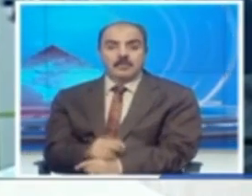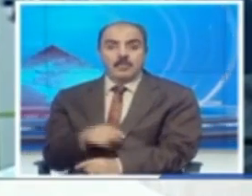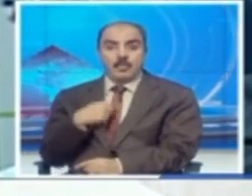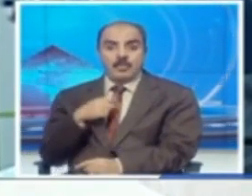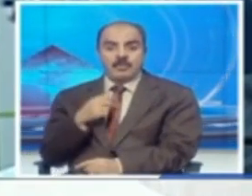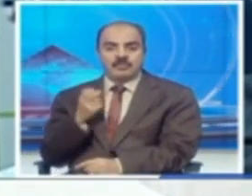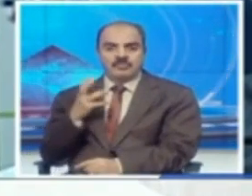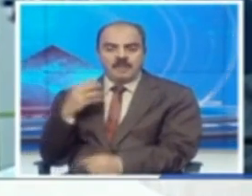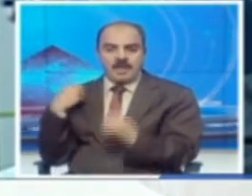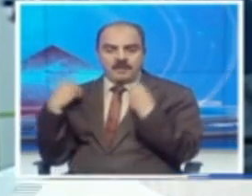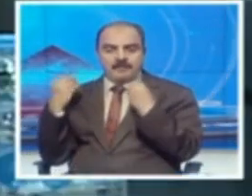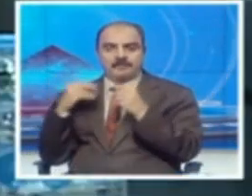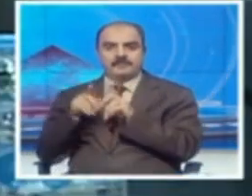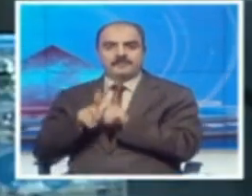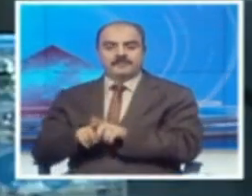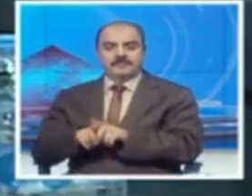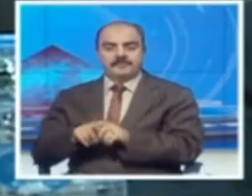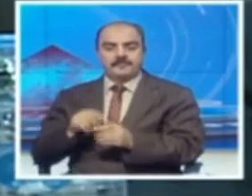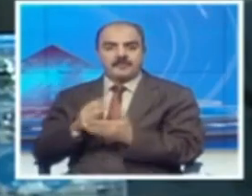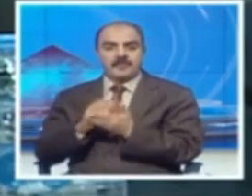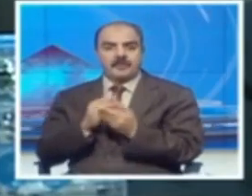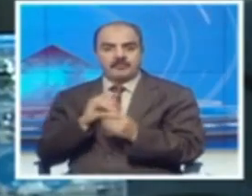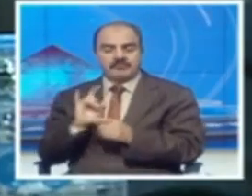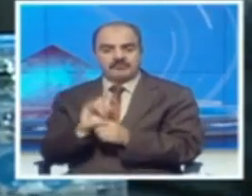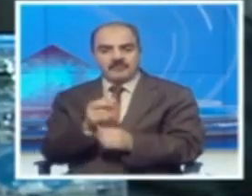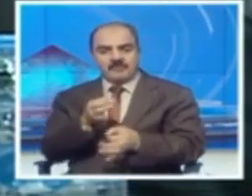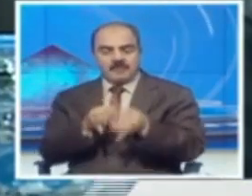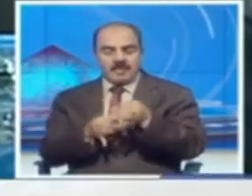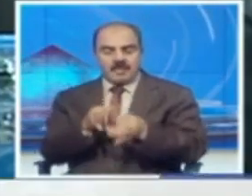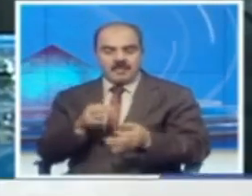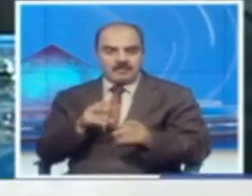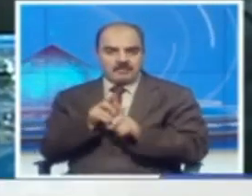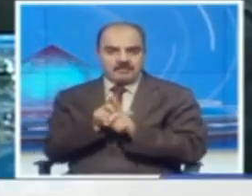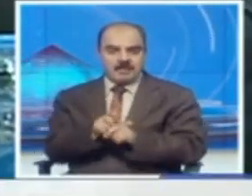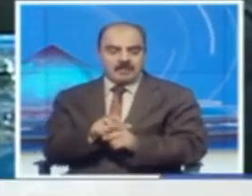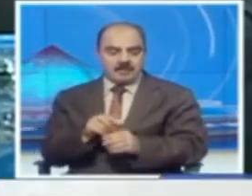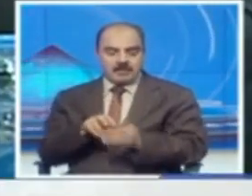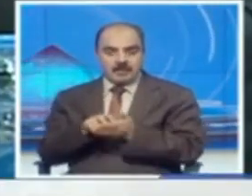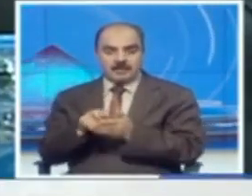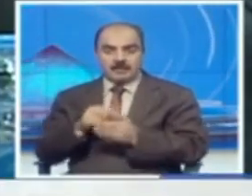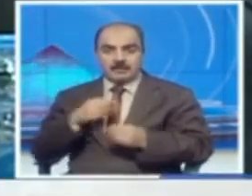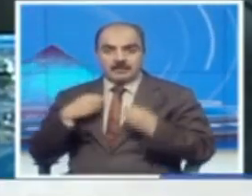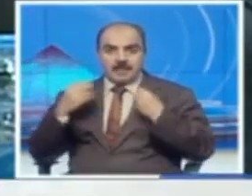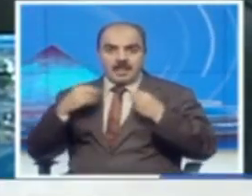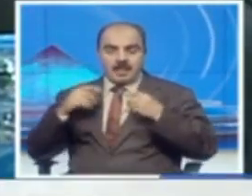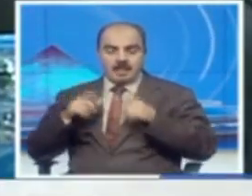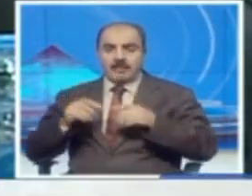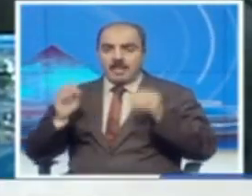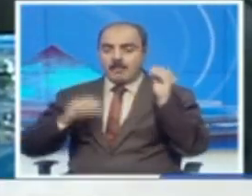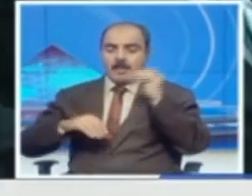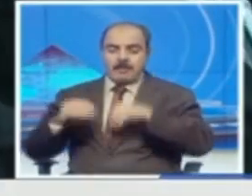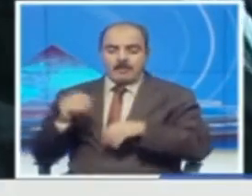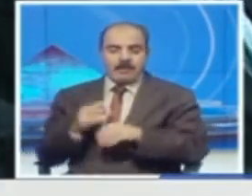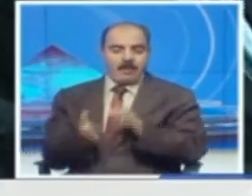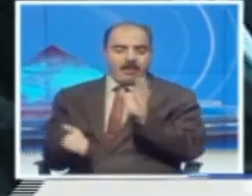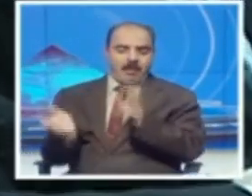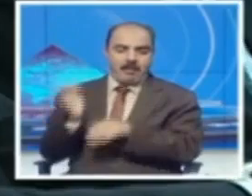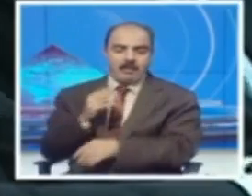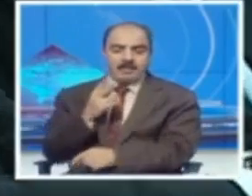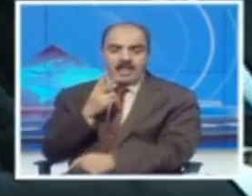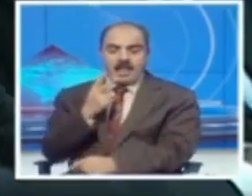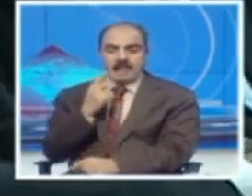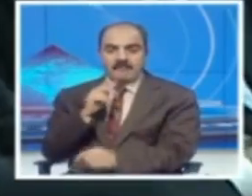وزارة الشباب والرياضة وهيئة الرقابة المالية الماراثون الرياضي بمشاركة أكثر من